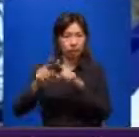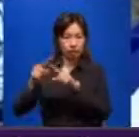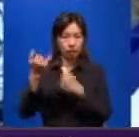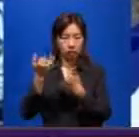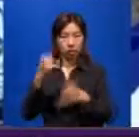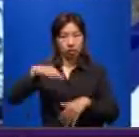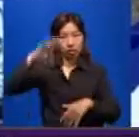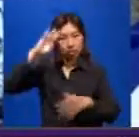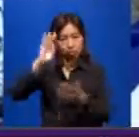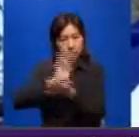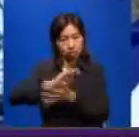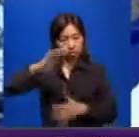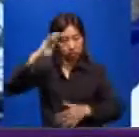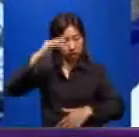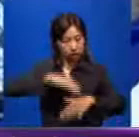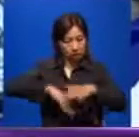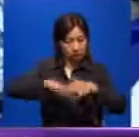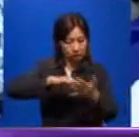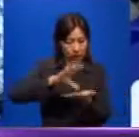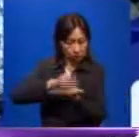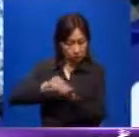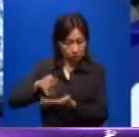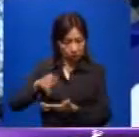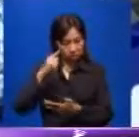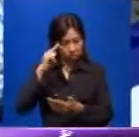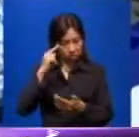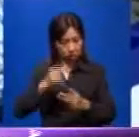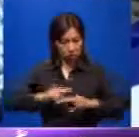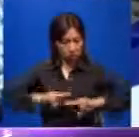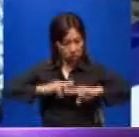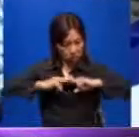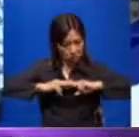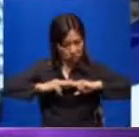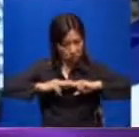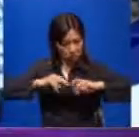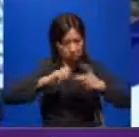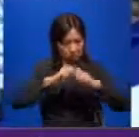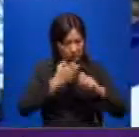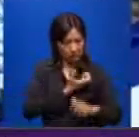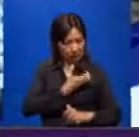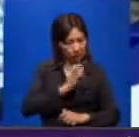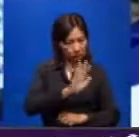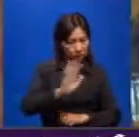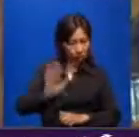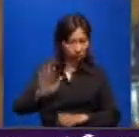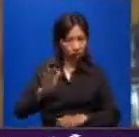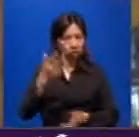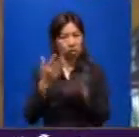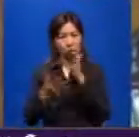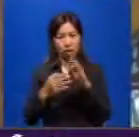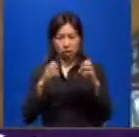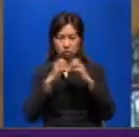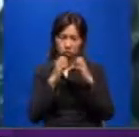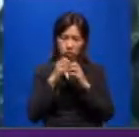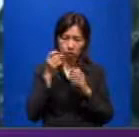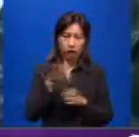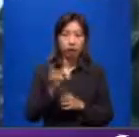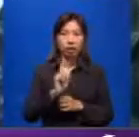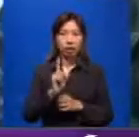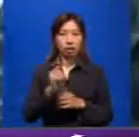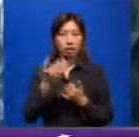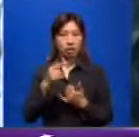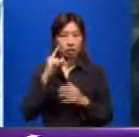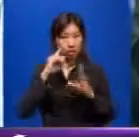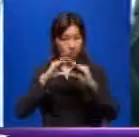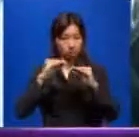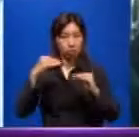พยานหลักฐานว่าเป็นการสร้างสถานการณ์หรือว่าความขัดแย้งส่วนตัวและหลังจากร่วมประชุมก็จะมีการจัดคนกลางหรือว่าผู้นำศาสนา